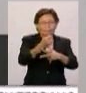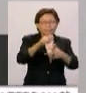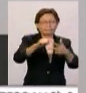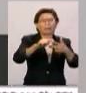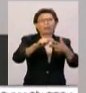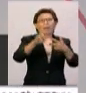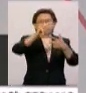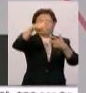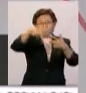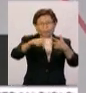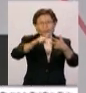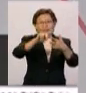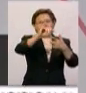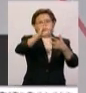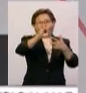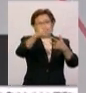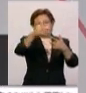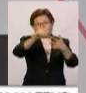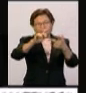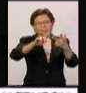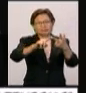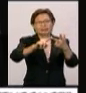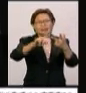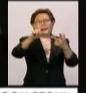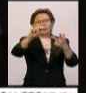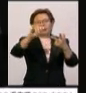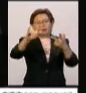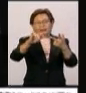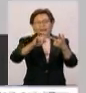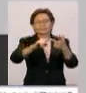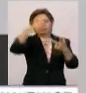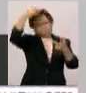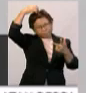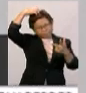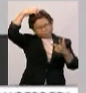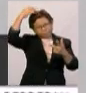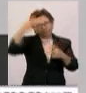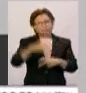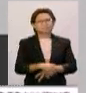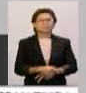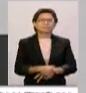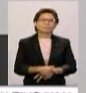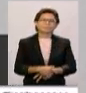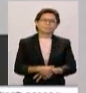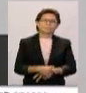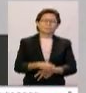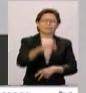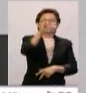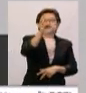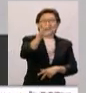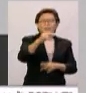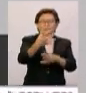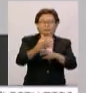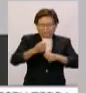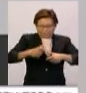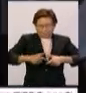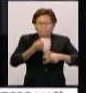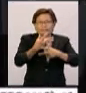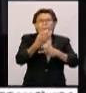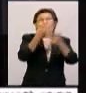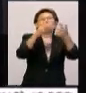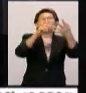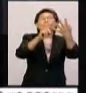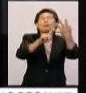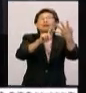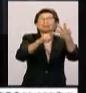wilayah persekutuan Iman Alisha dan Lai Yun Jo Selangor Gangsa. Reina melengkap emas keempatnya dalam